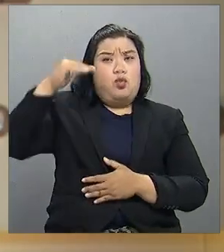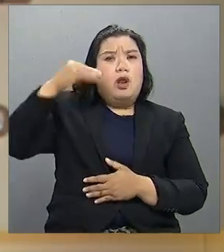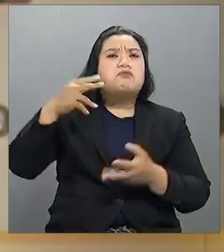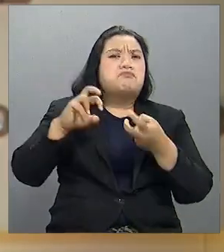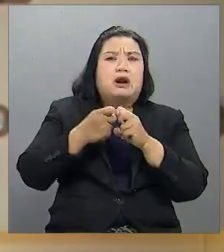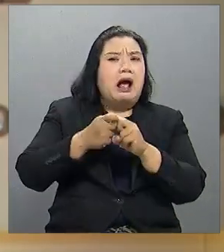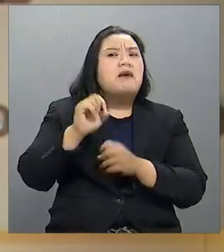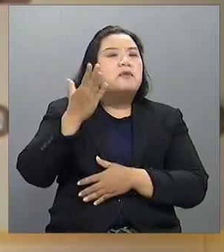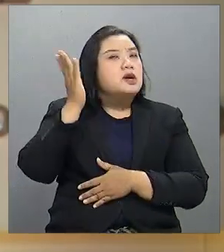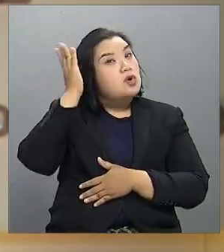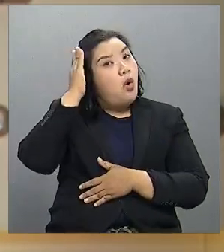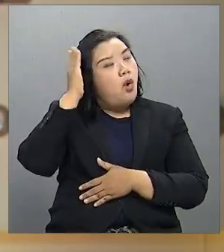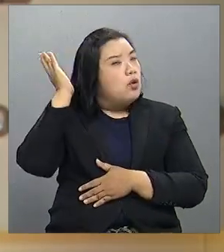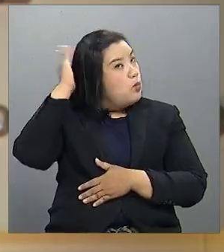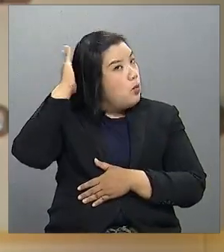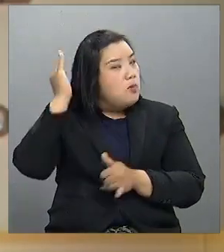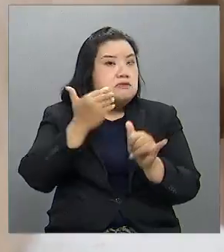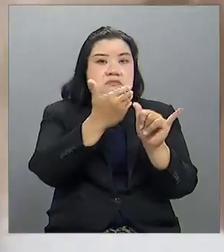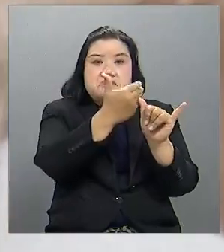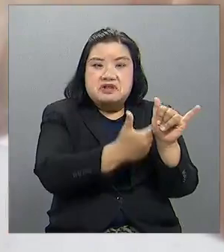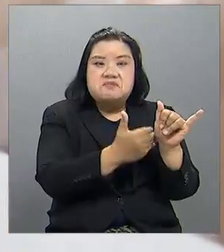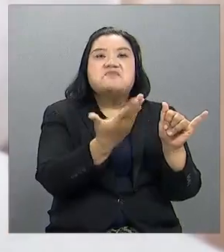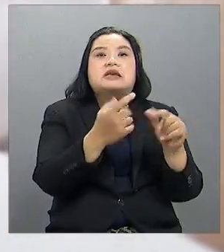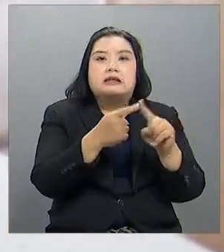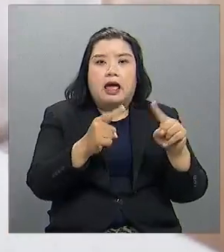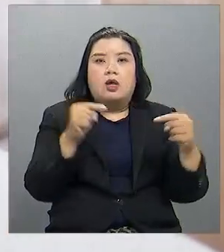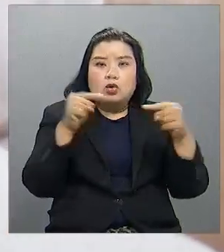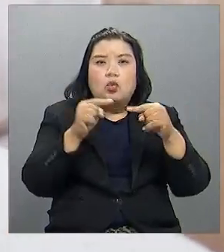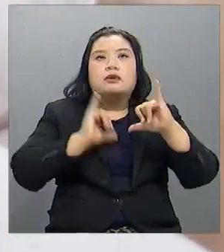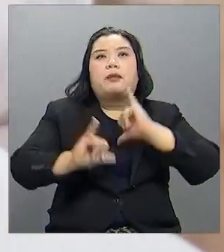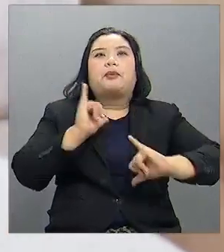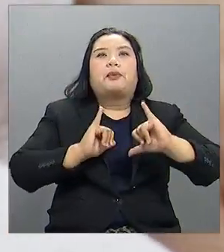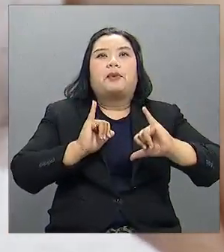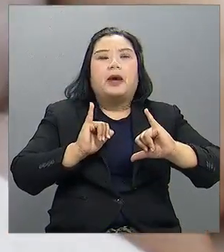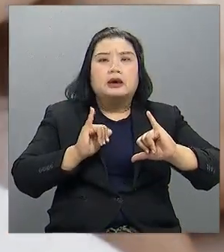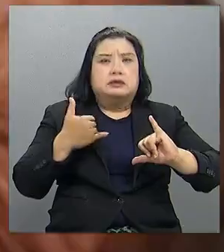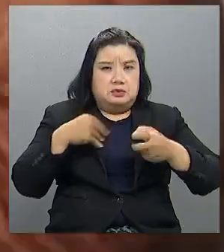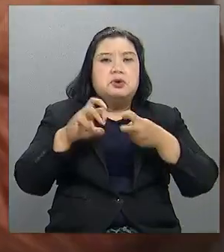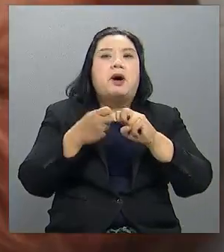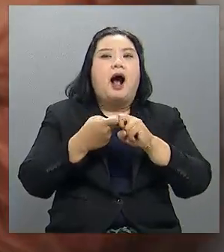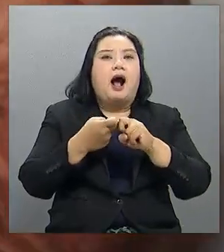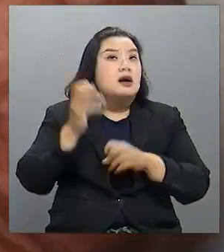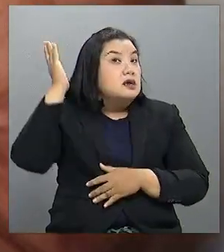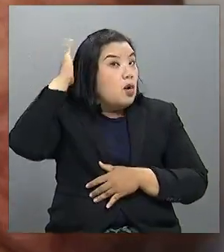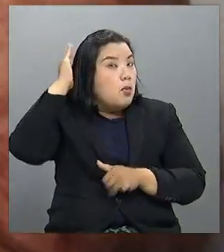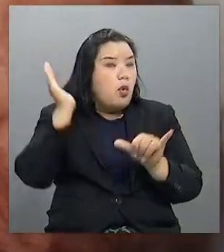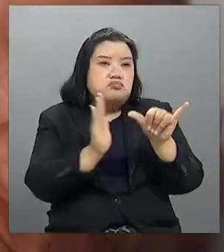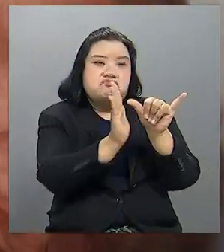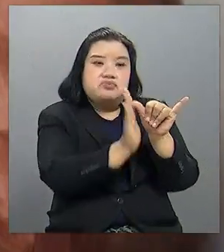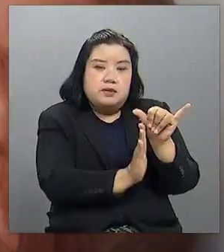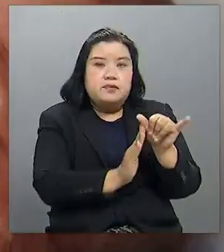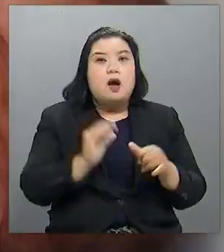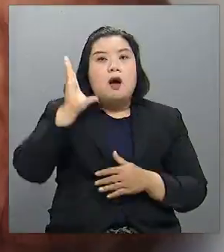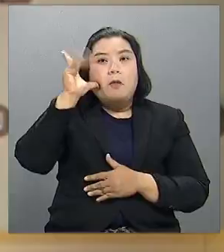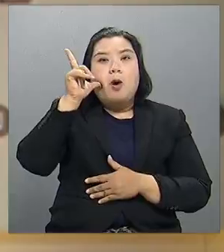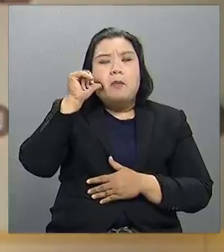อนเนาะแต่ว่าส่วนมากจะมีปัญหาในเด็กนะคะโดยเฉพาะเด็กเล็กนะคะซึ่งผู้ปกครองก็จะกังวลกลัวว่าทรง